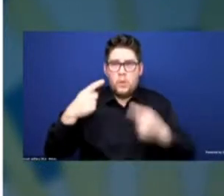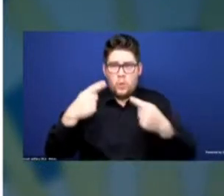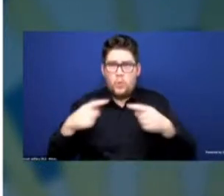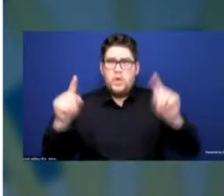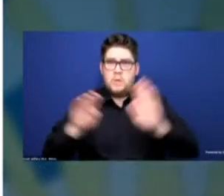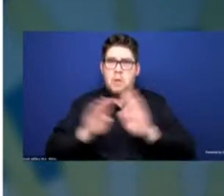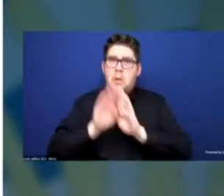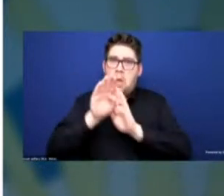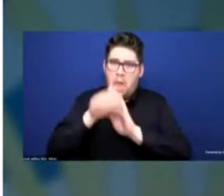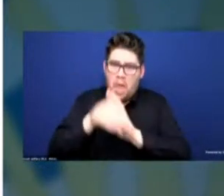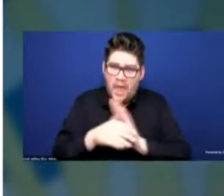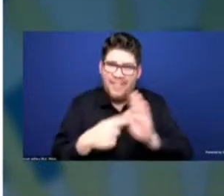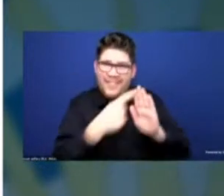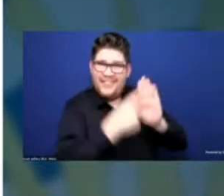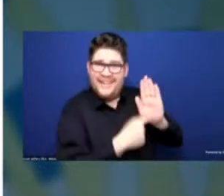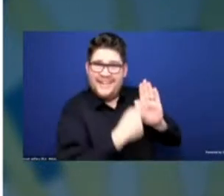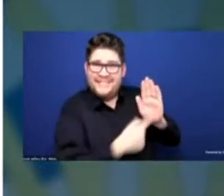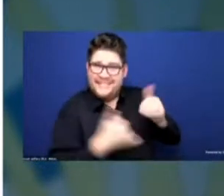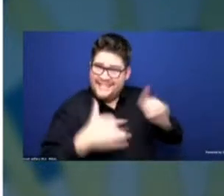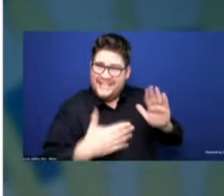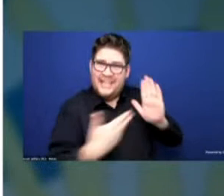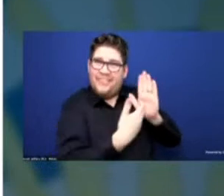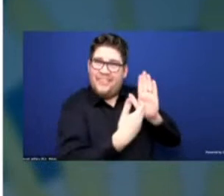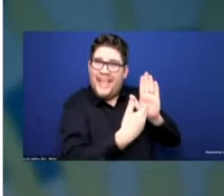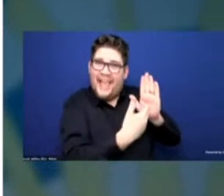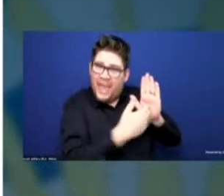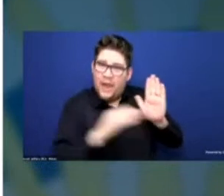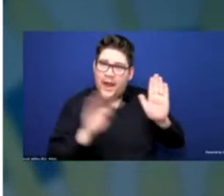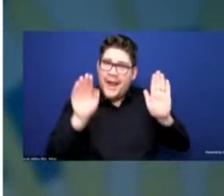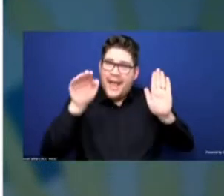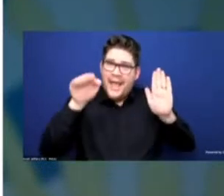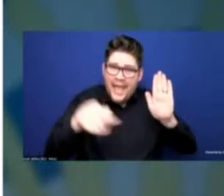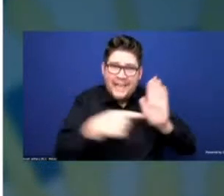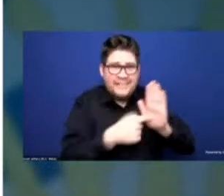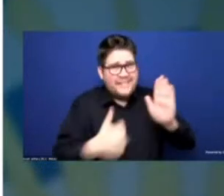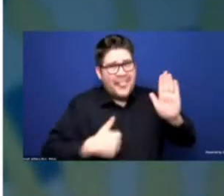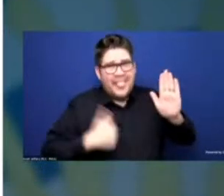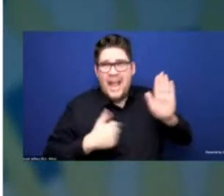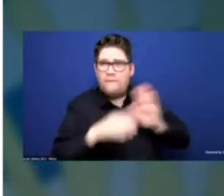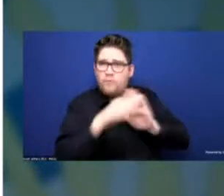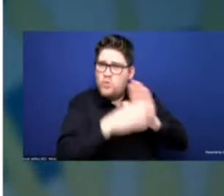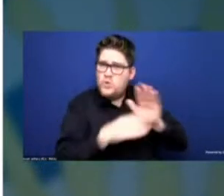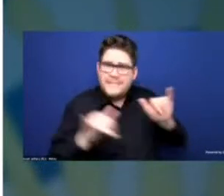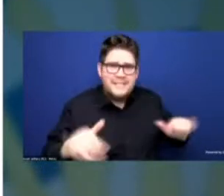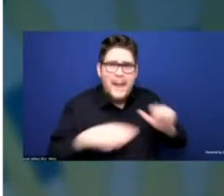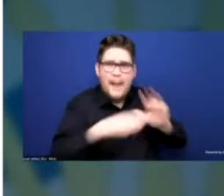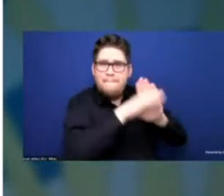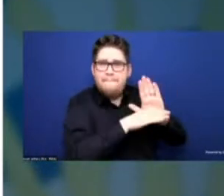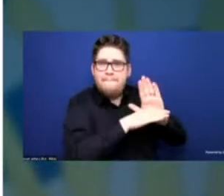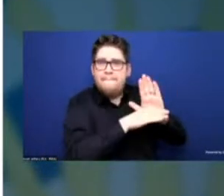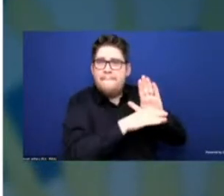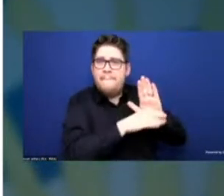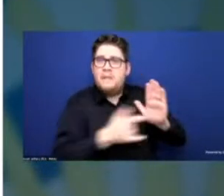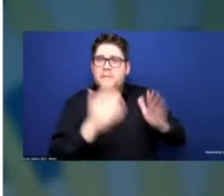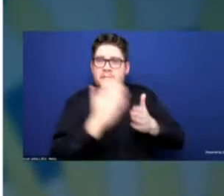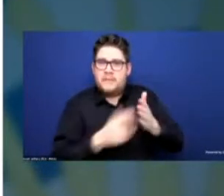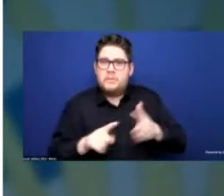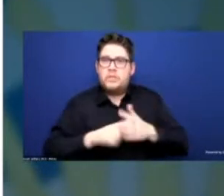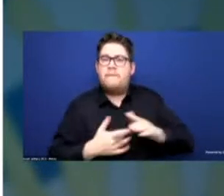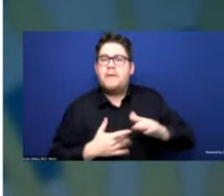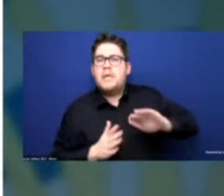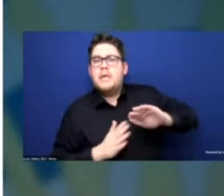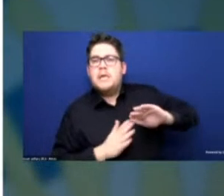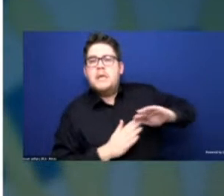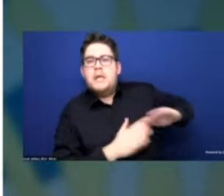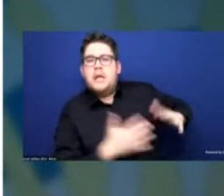在有效的。 have some of those social interactions 这个 again, 特 and 别是 perhaps a 社交 sense of 大家的 complacency 这 around 个 those. 行为 We 上